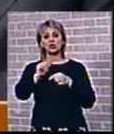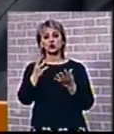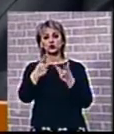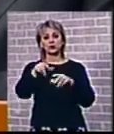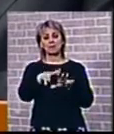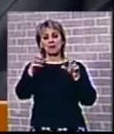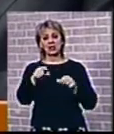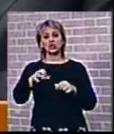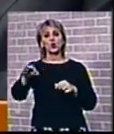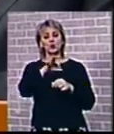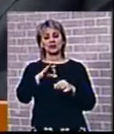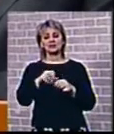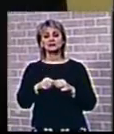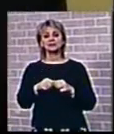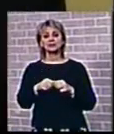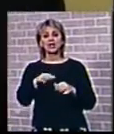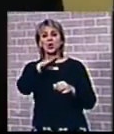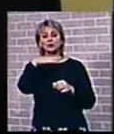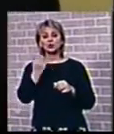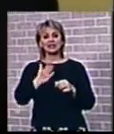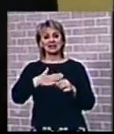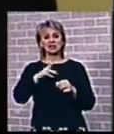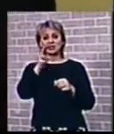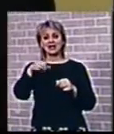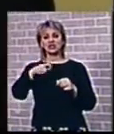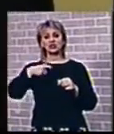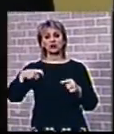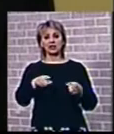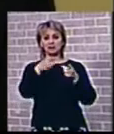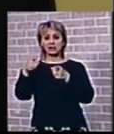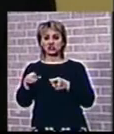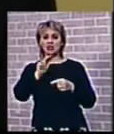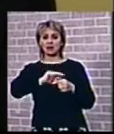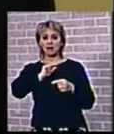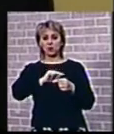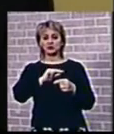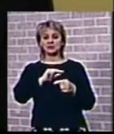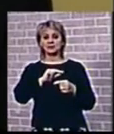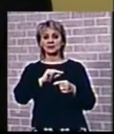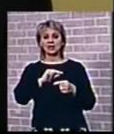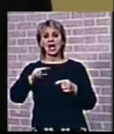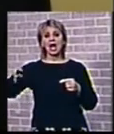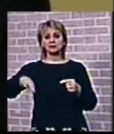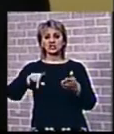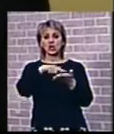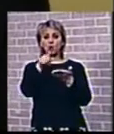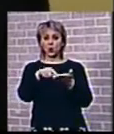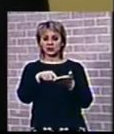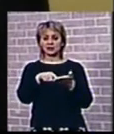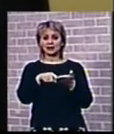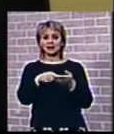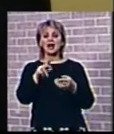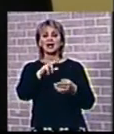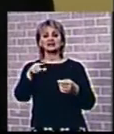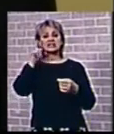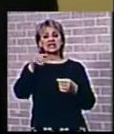контрольно-счетной палаты области. Многие наши коллеги-депутаты перешли работать в администрацию города. Как